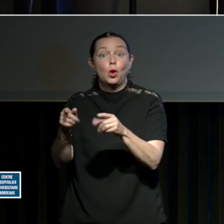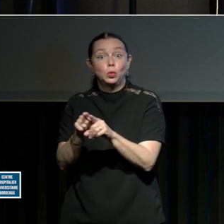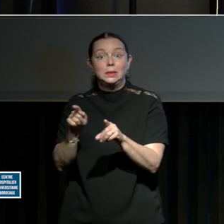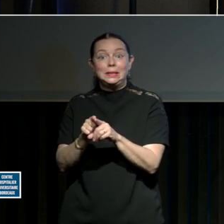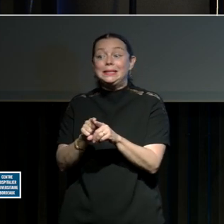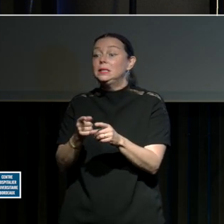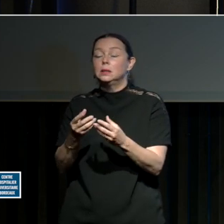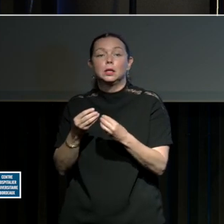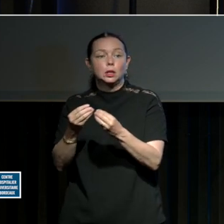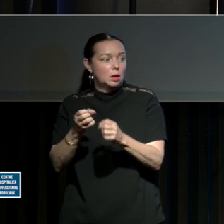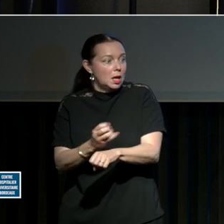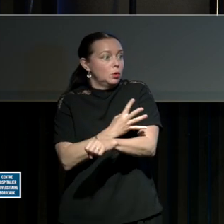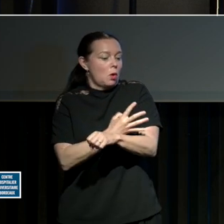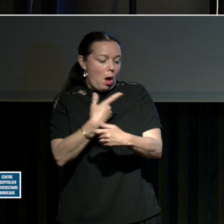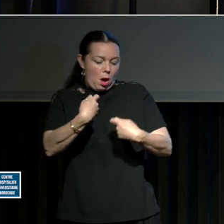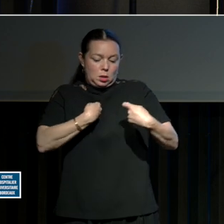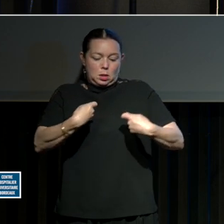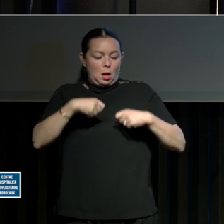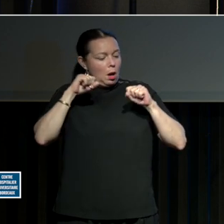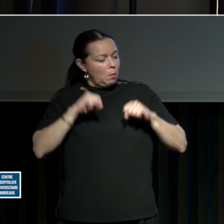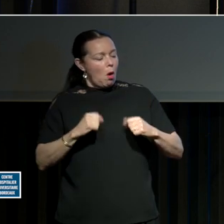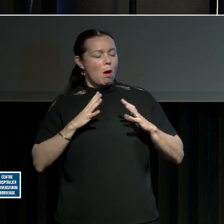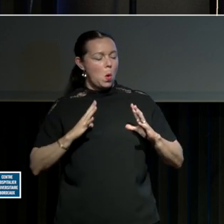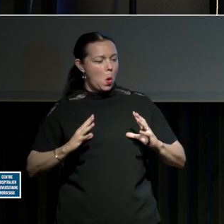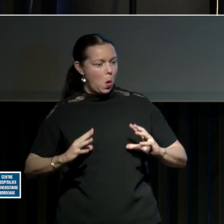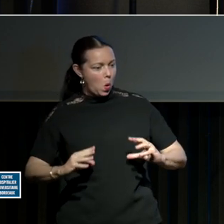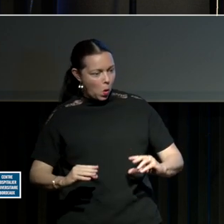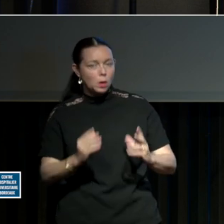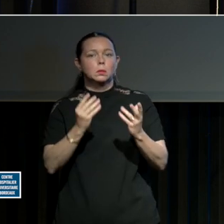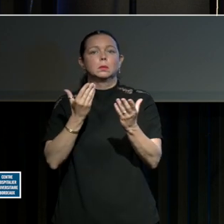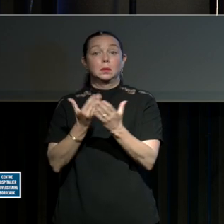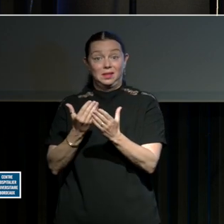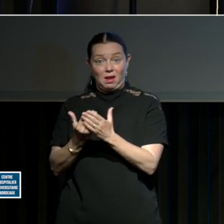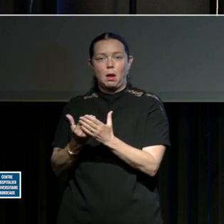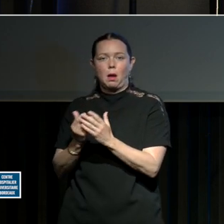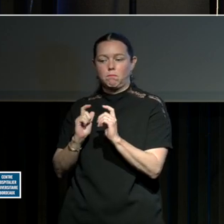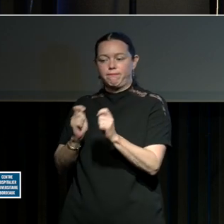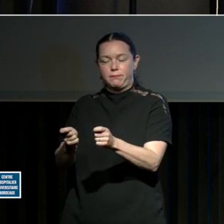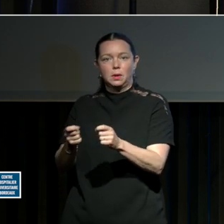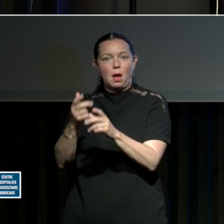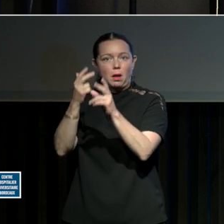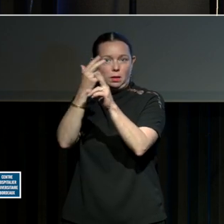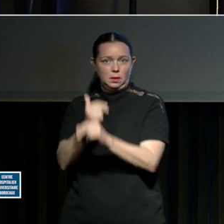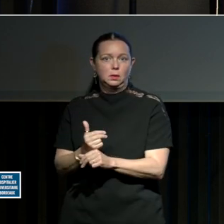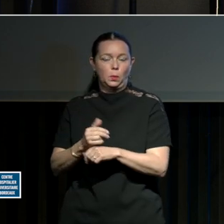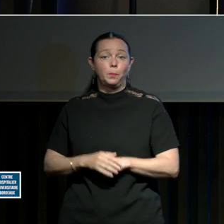ou de régulation des émotions négatives, avec le développement d'une